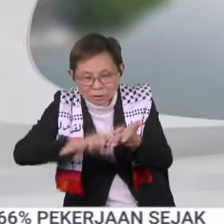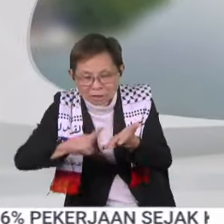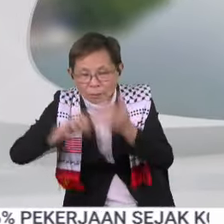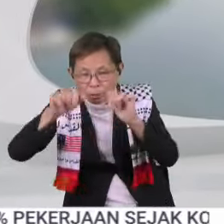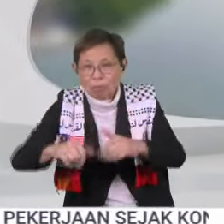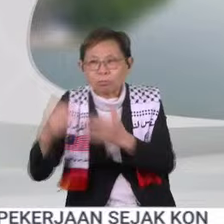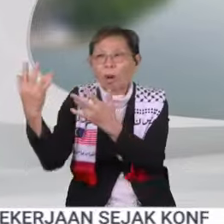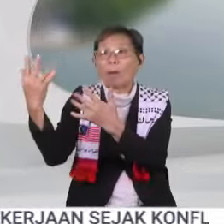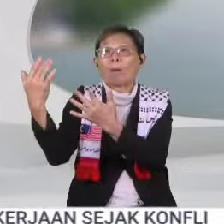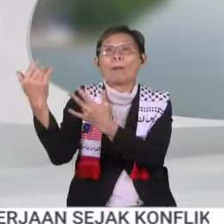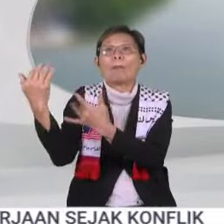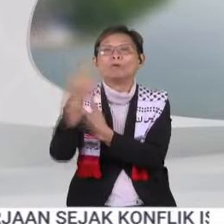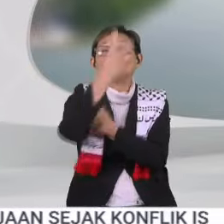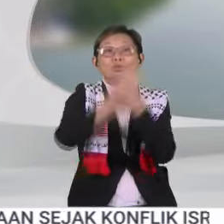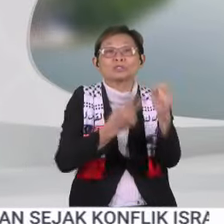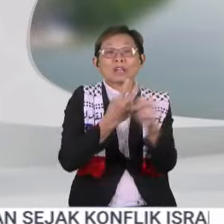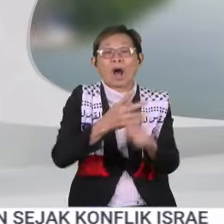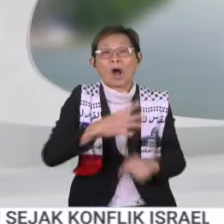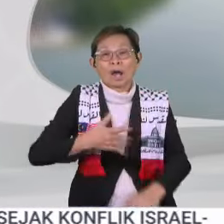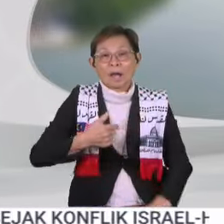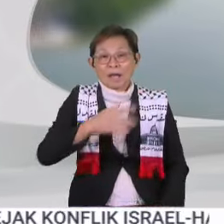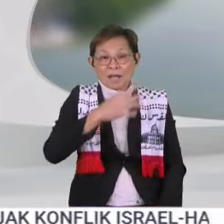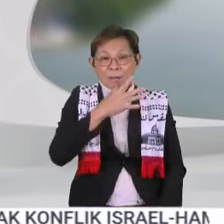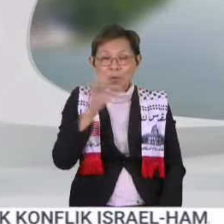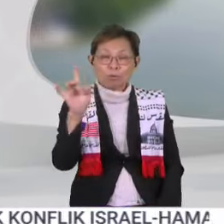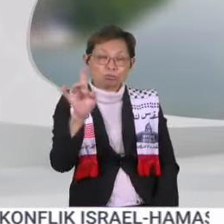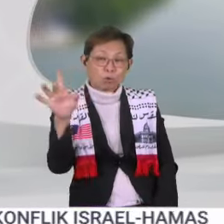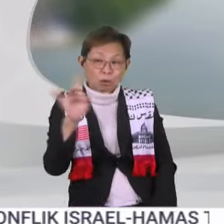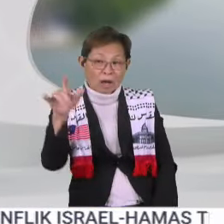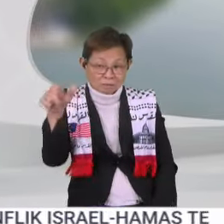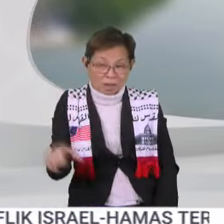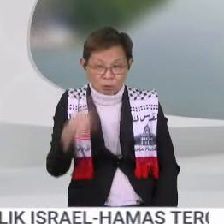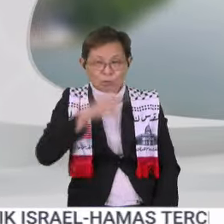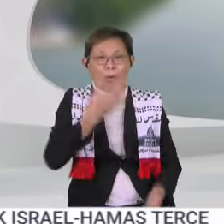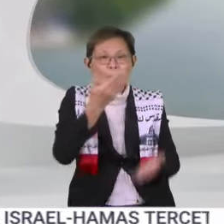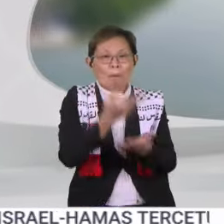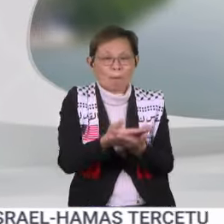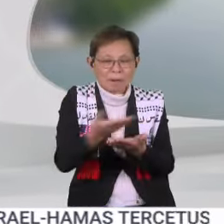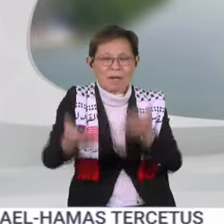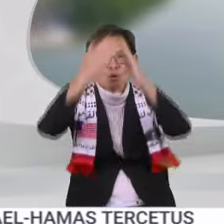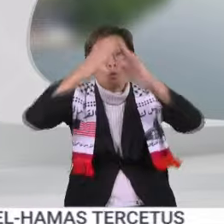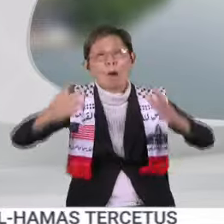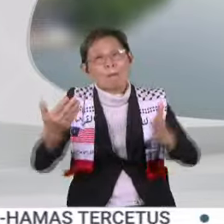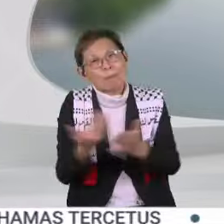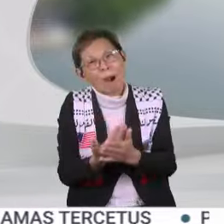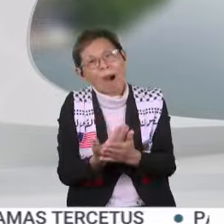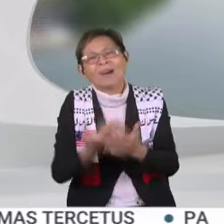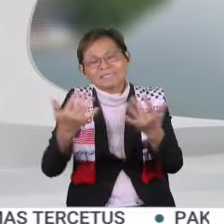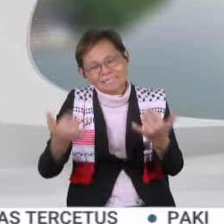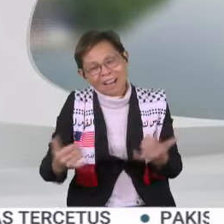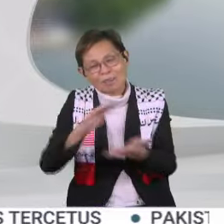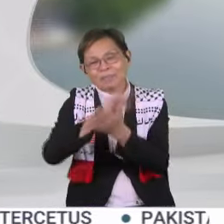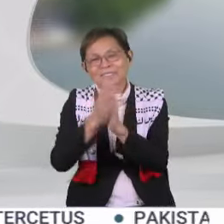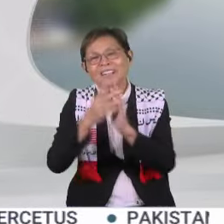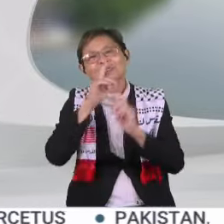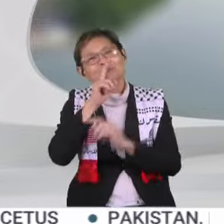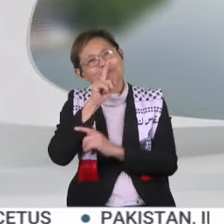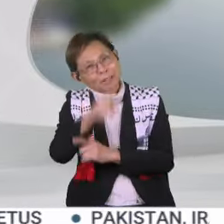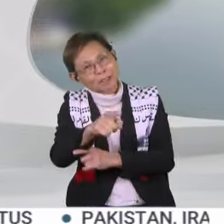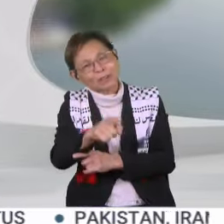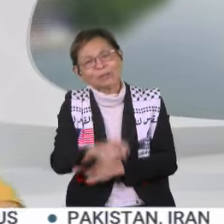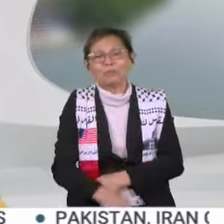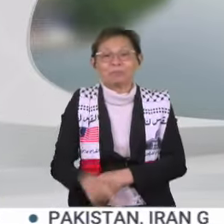Penantian lebih 2 tahun seorang ibu tunggal di kampung Dabata Tambunan untuk memiliki rumah baharu akhirnya menjadi kenyataan. Lebih